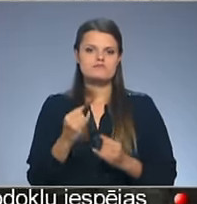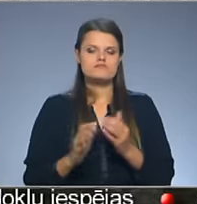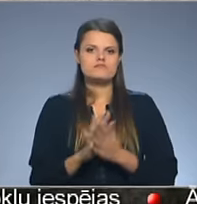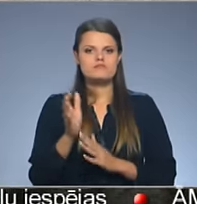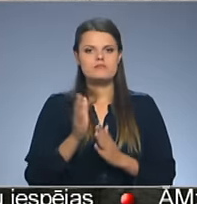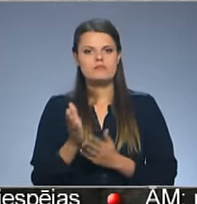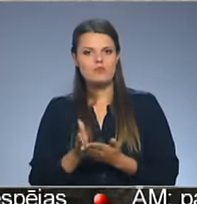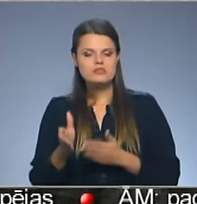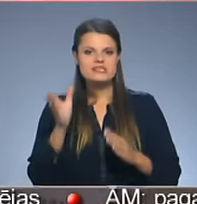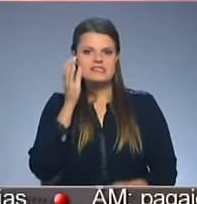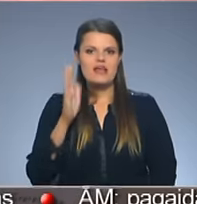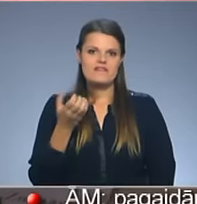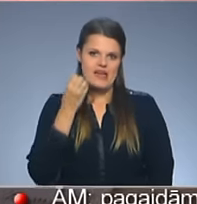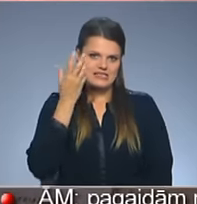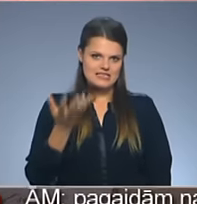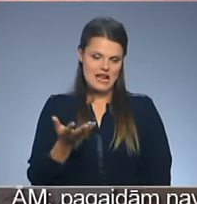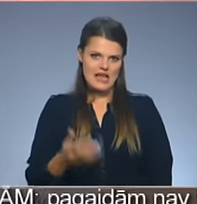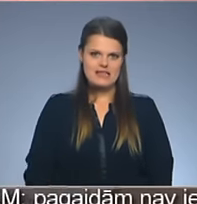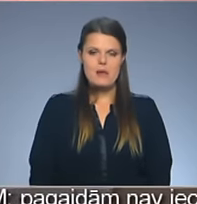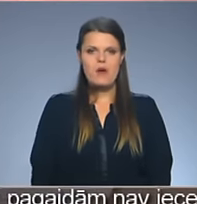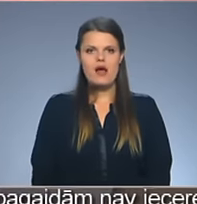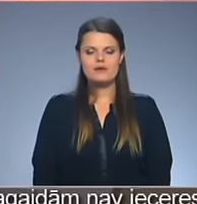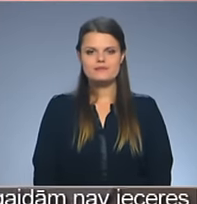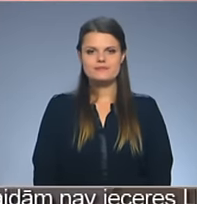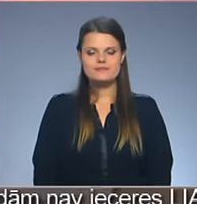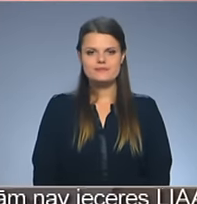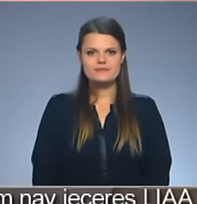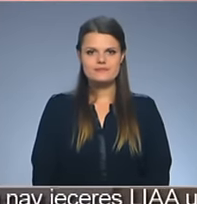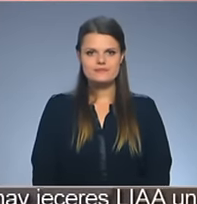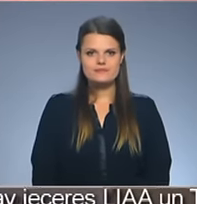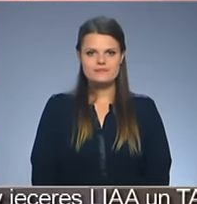zinātnē vai izglītībā. Sandra Lietāne, Andris Pāns, TV Spektrs.